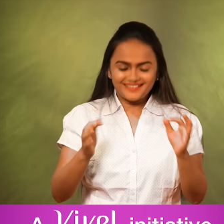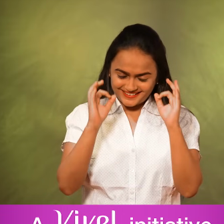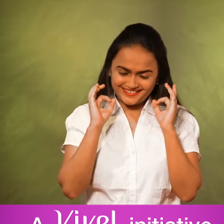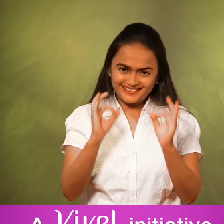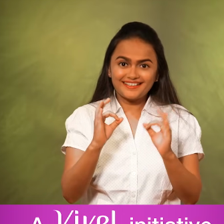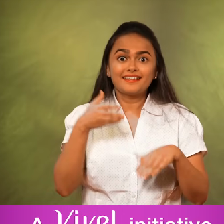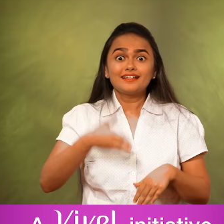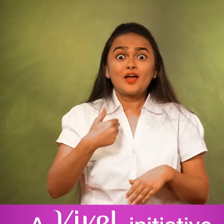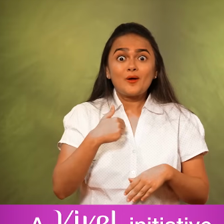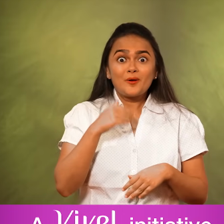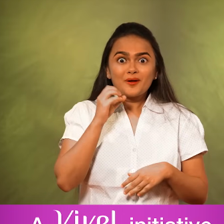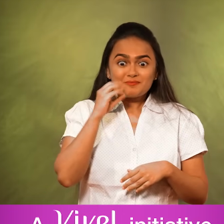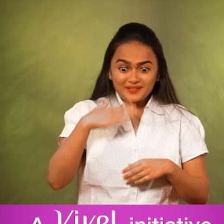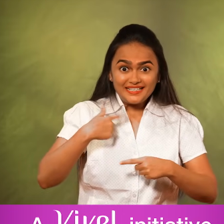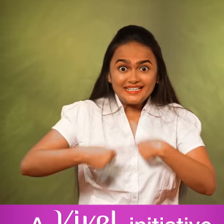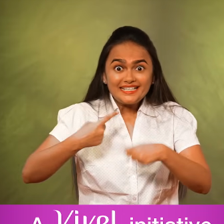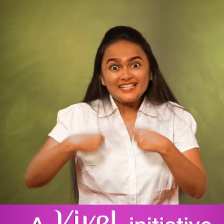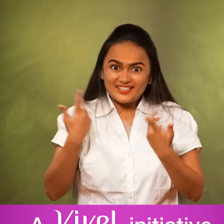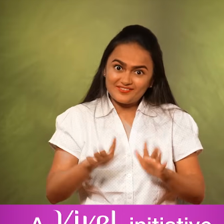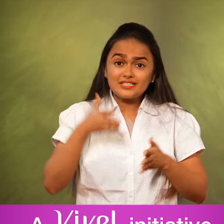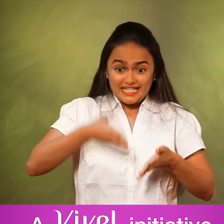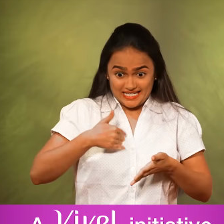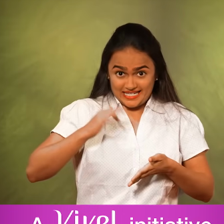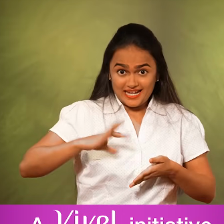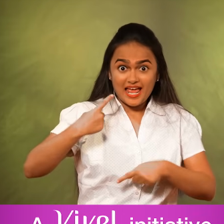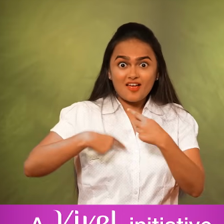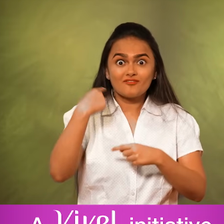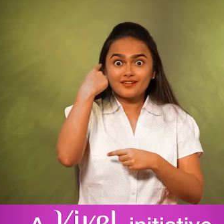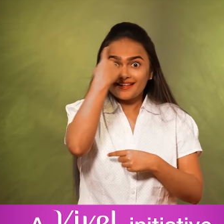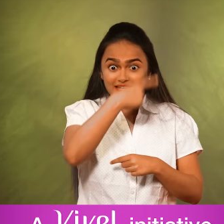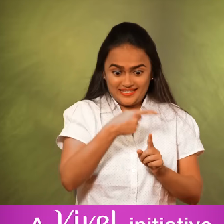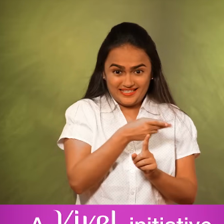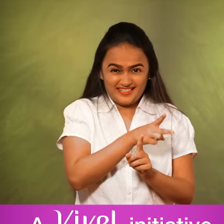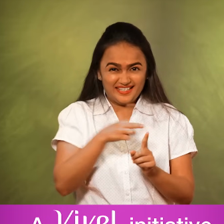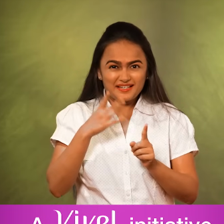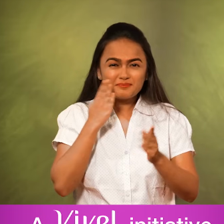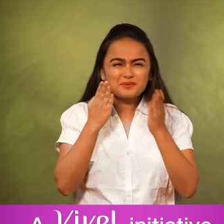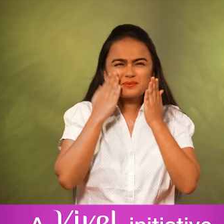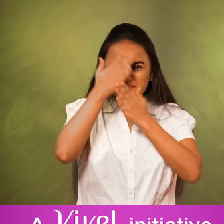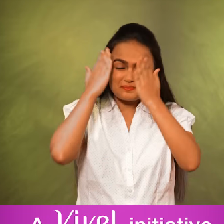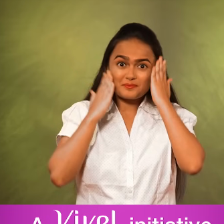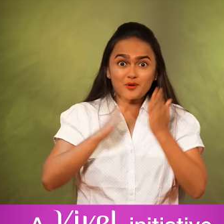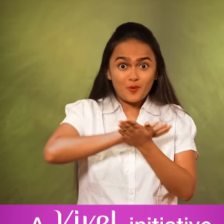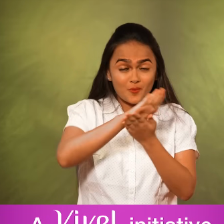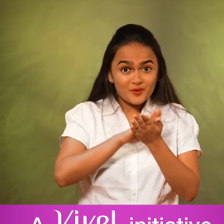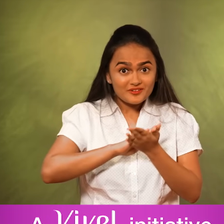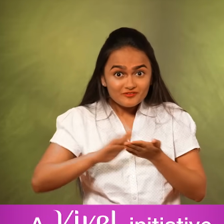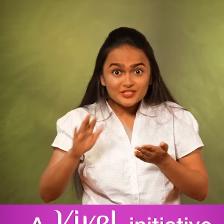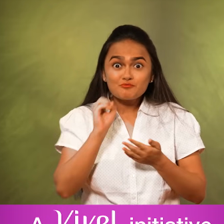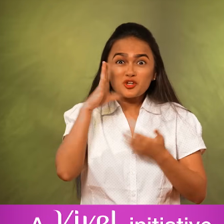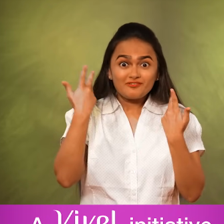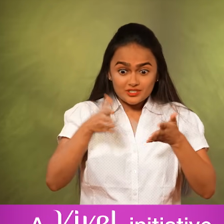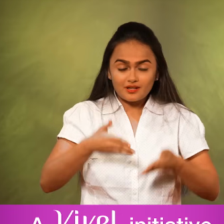गाइस। Okay guys, my skincare routine is done। So this is what my skin looks like after my